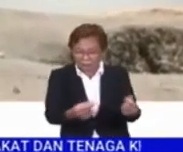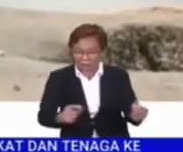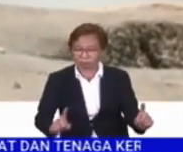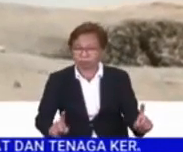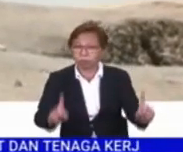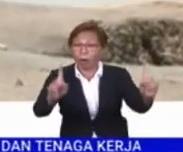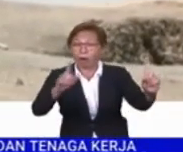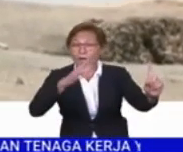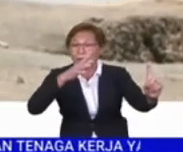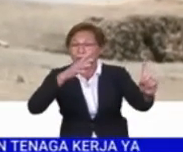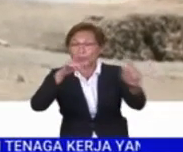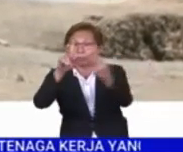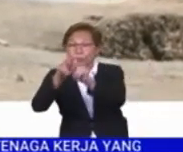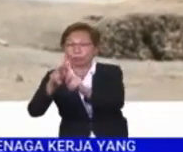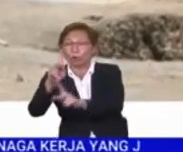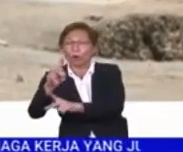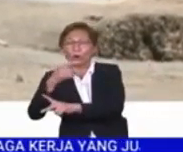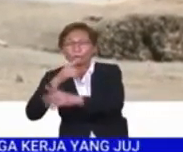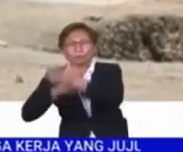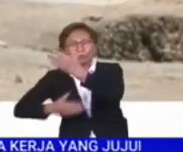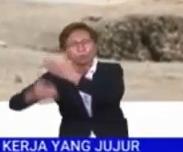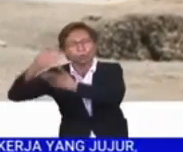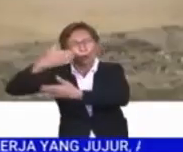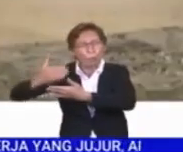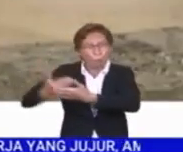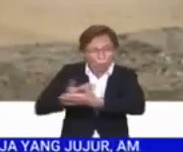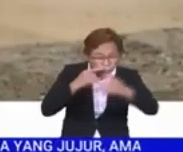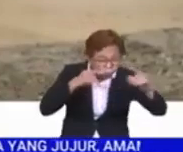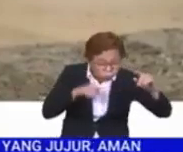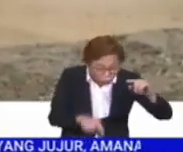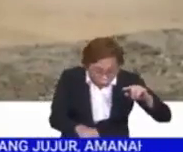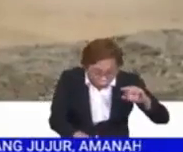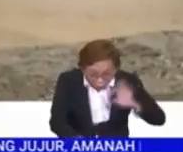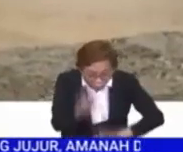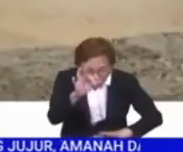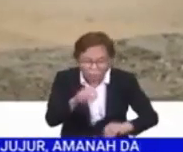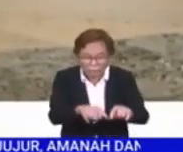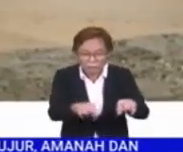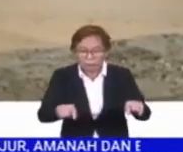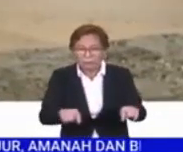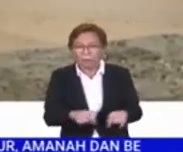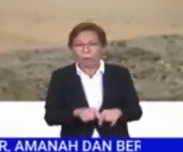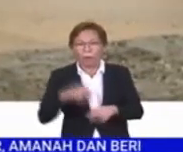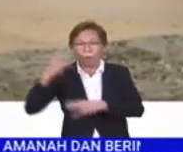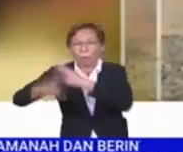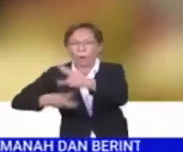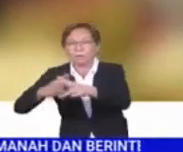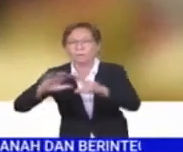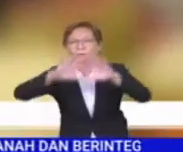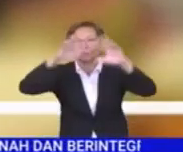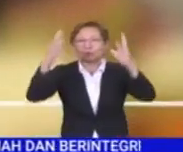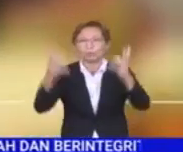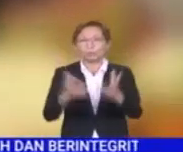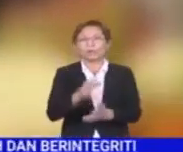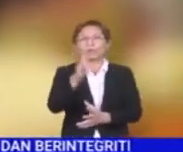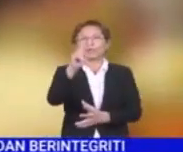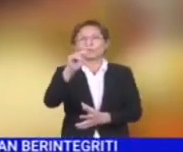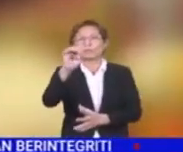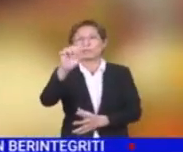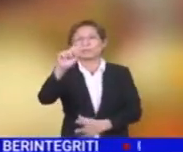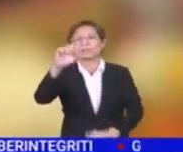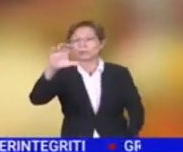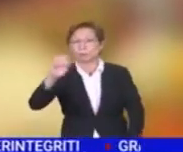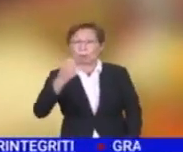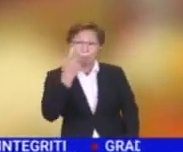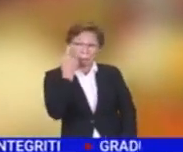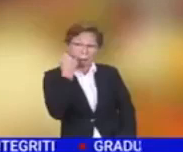perkuburan ibu kota kuno Memphis yang baru ditemui. Kini, tapak itu menjadi tapak warisan dunia UNESCO.